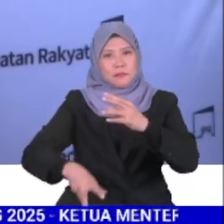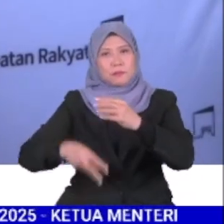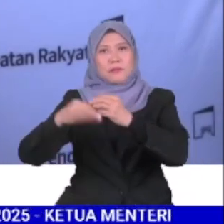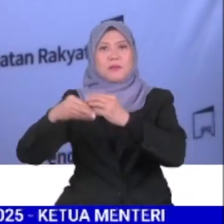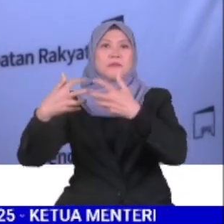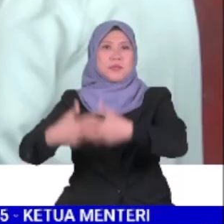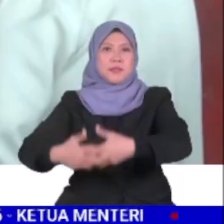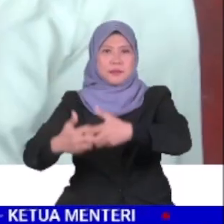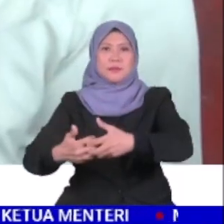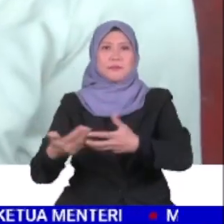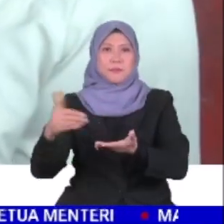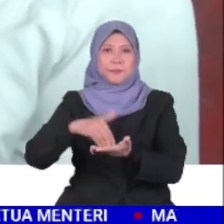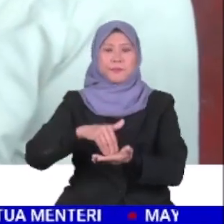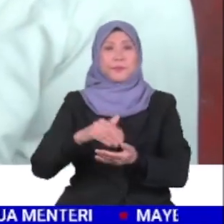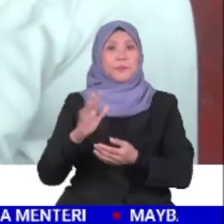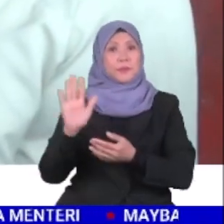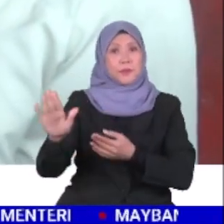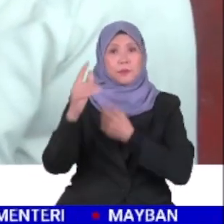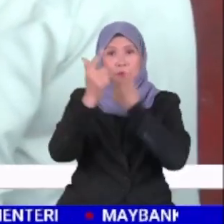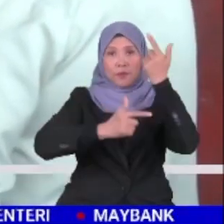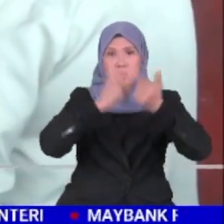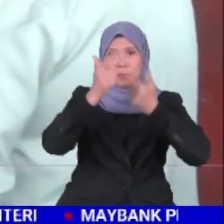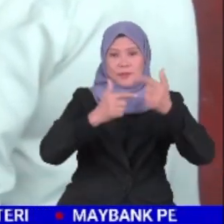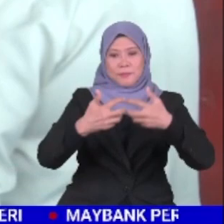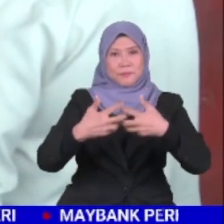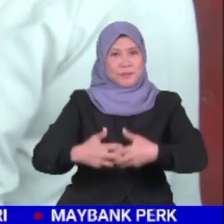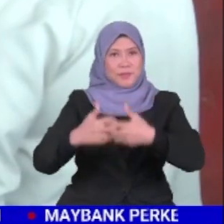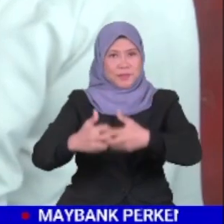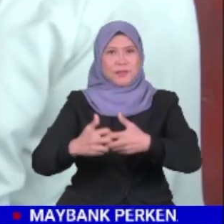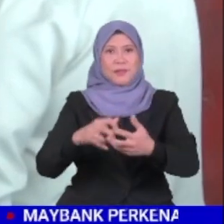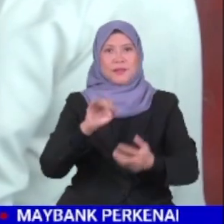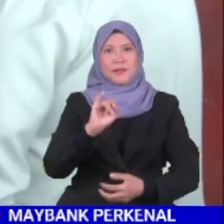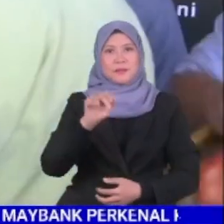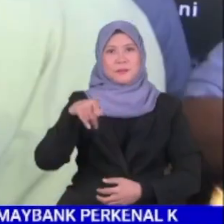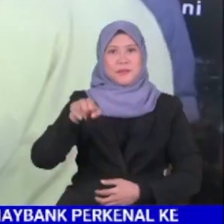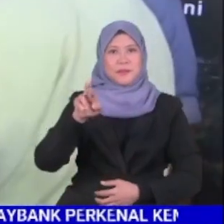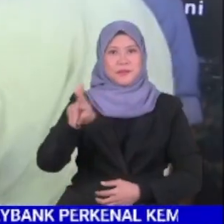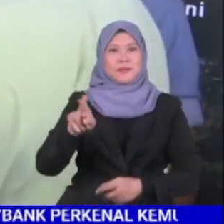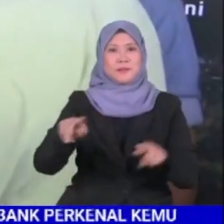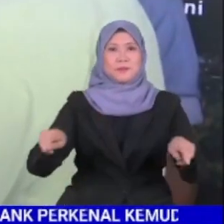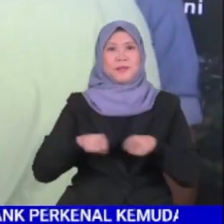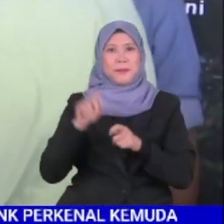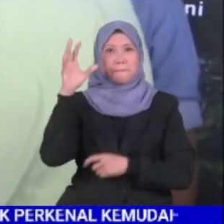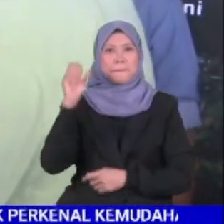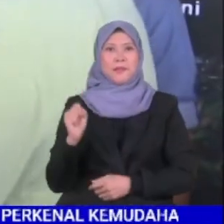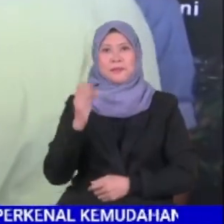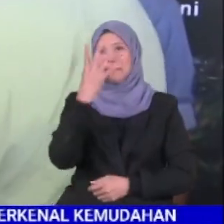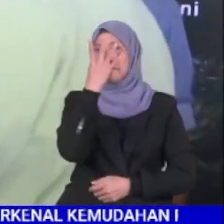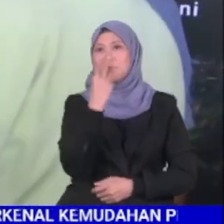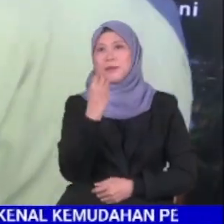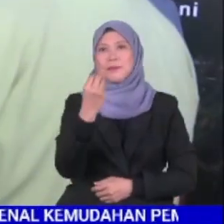lebih cepat. Beliau menyatakannya pada lawatan ke tapak mesin layan diri IPR di Stesen Bas Terminal 1 Seremban.